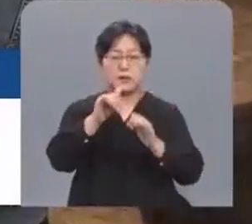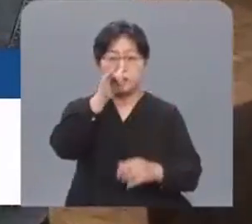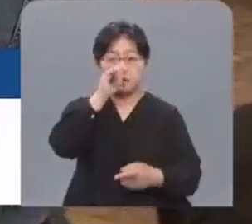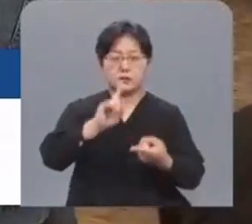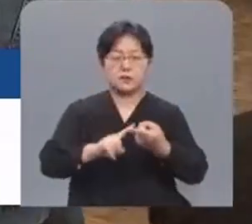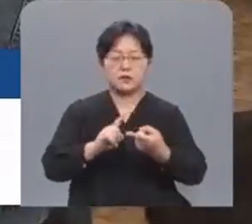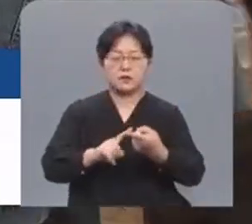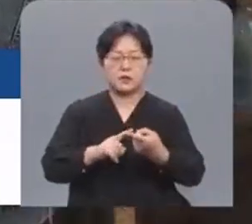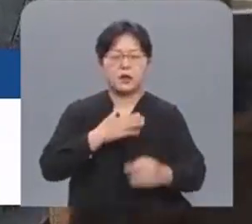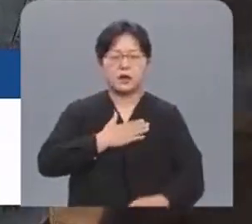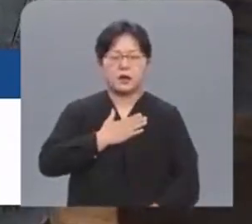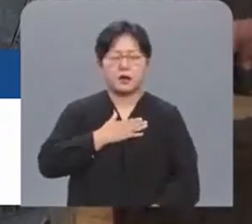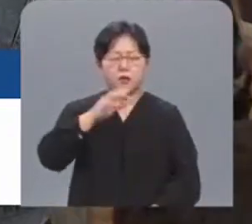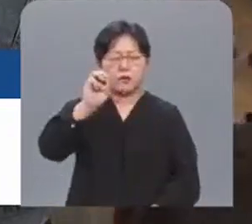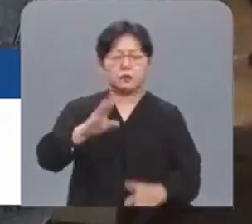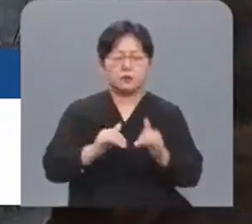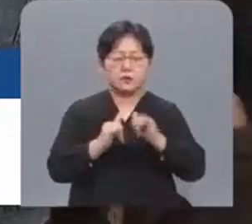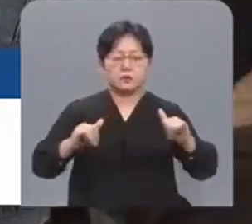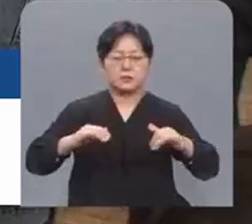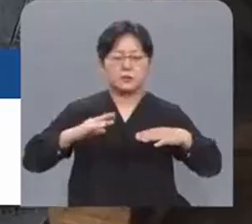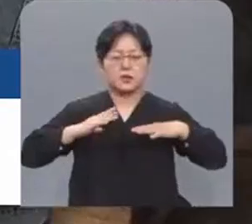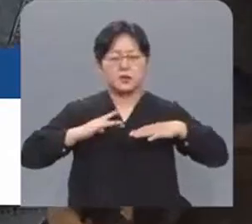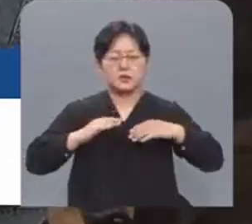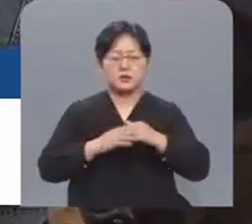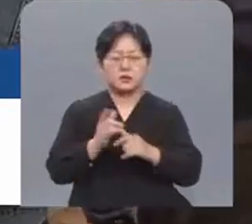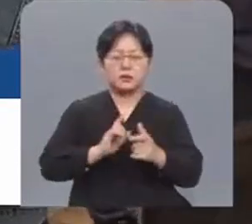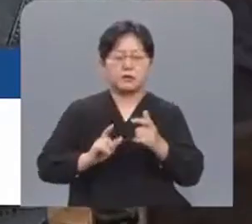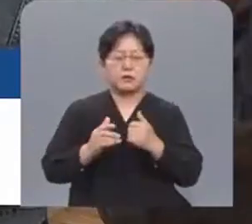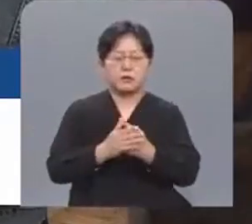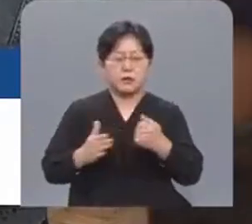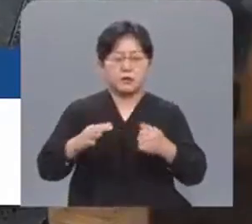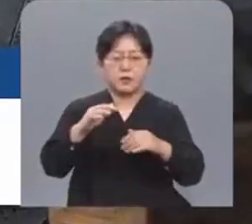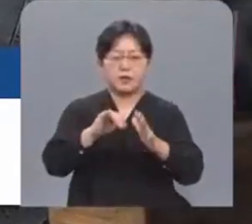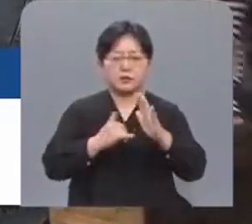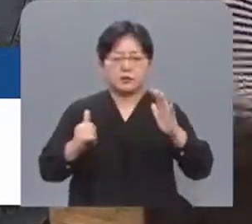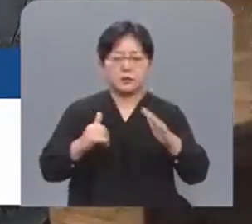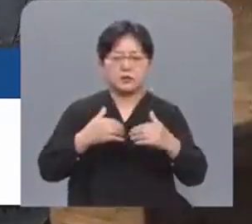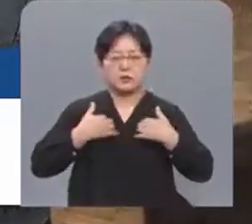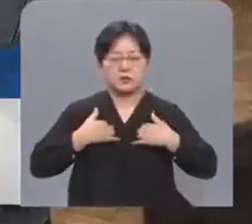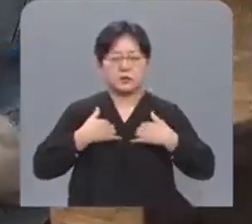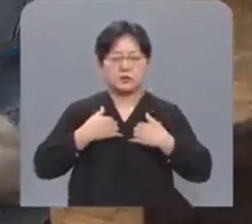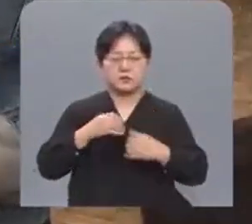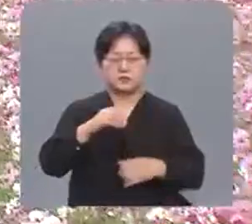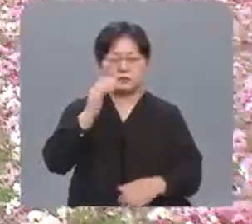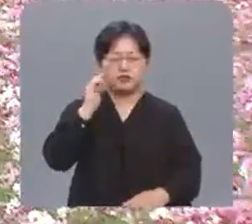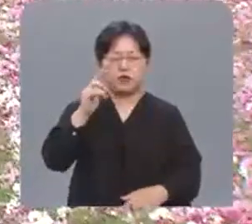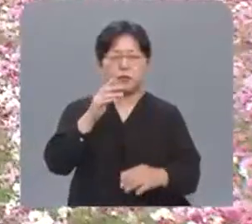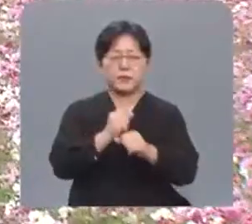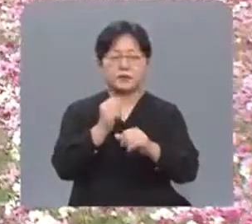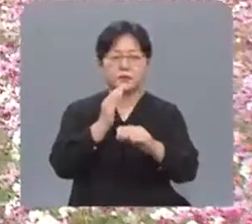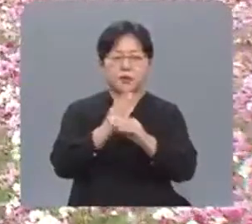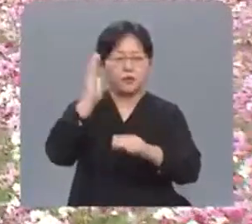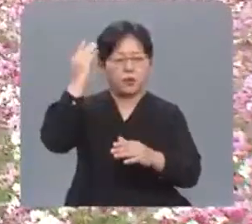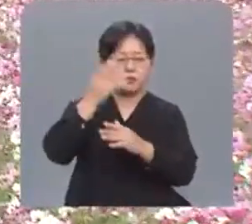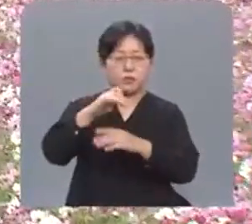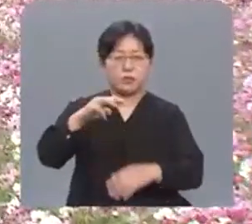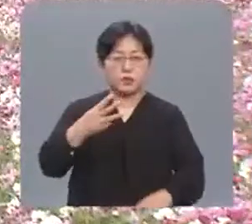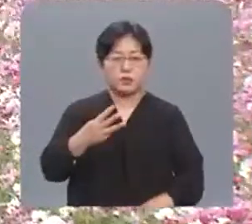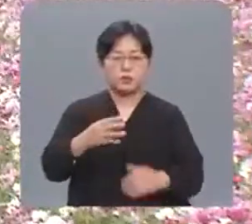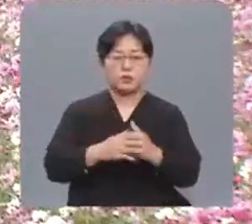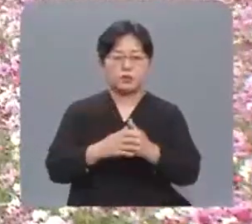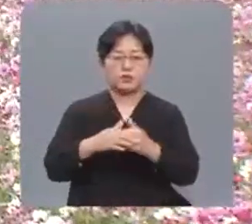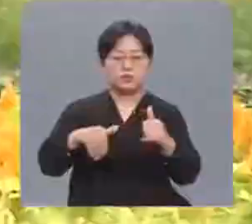있는지도 새삼 느끼고 광주인으로서 자랑스럽고 덕분에 가족들과 즐거운 추억 쌓고 있습니다. 화순 고인돌